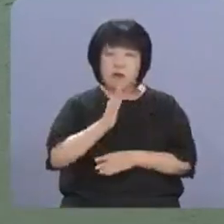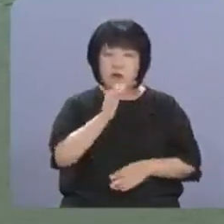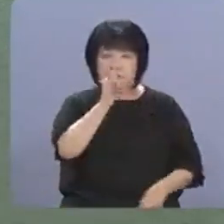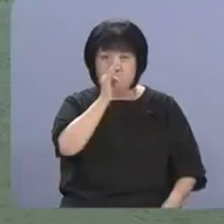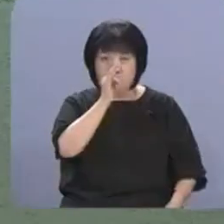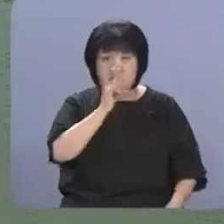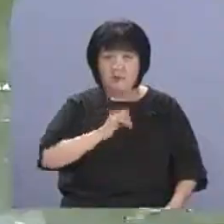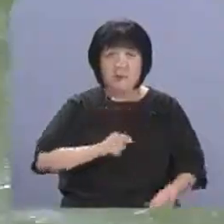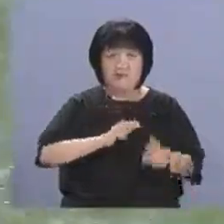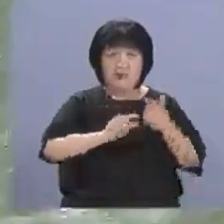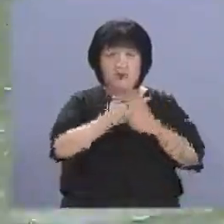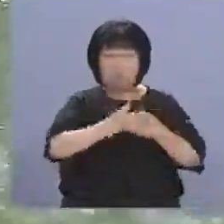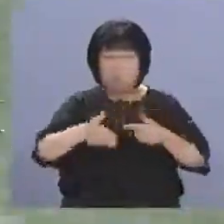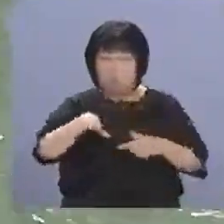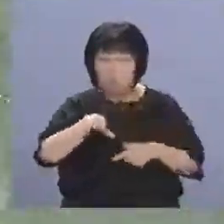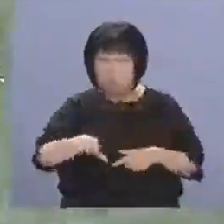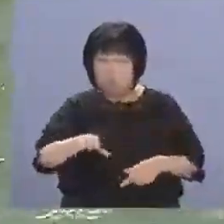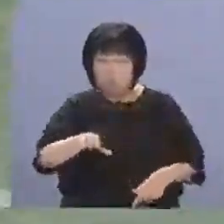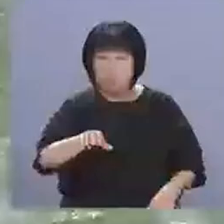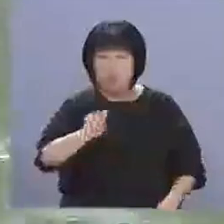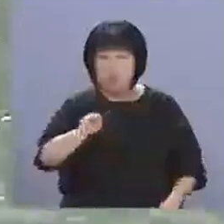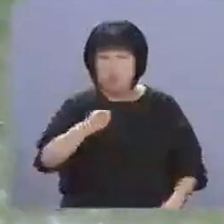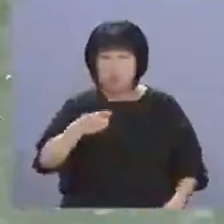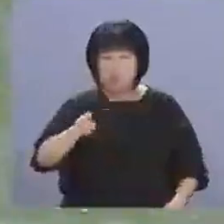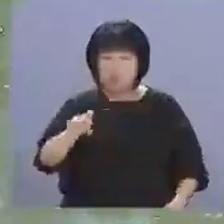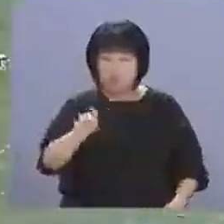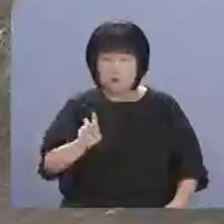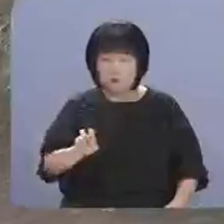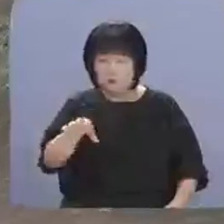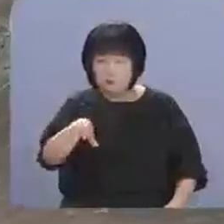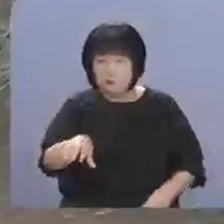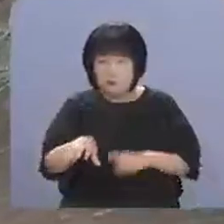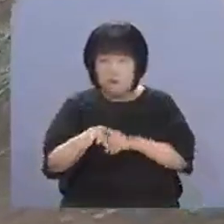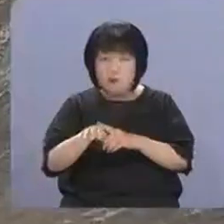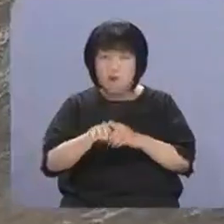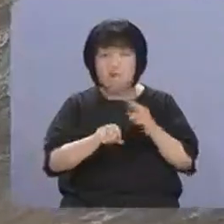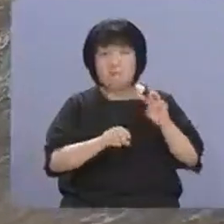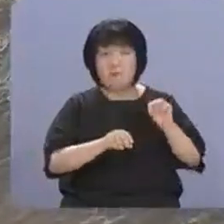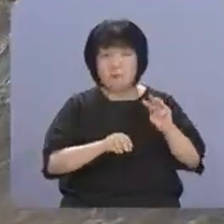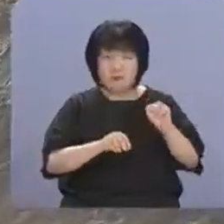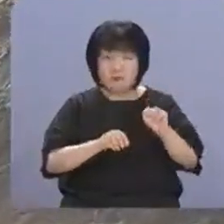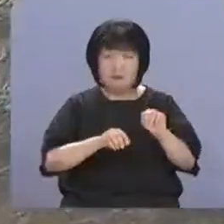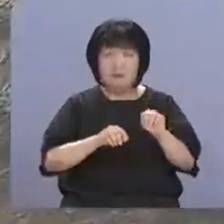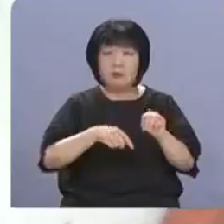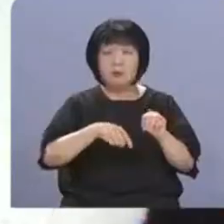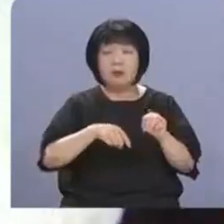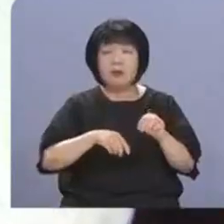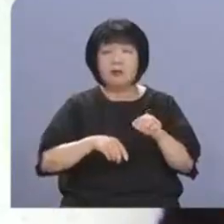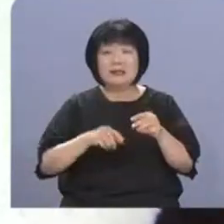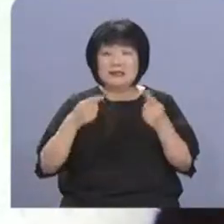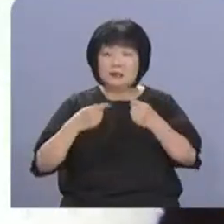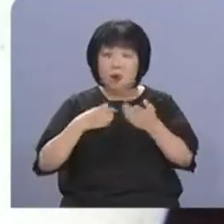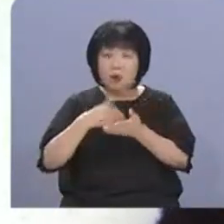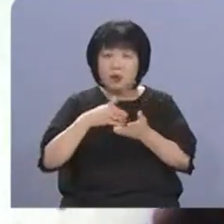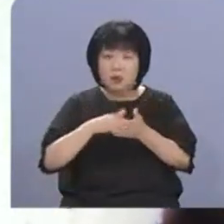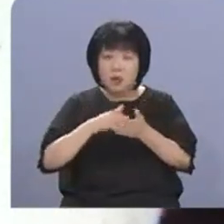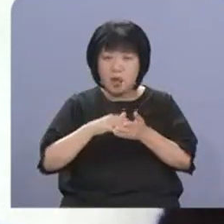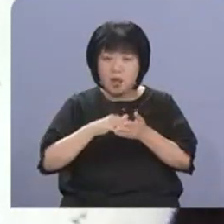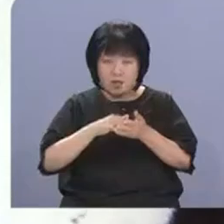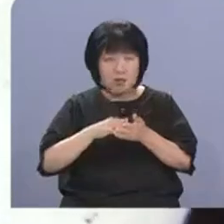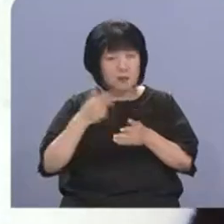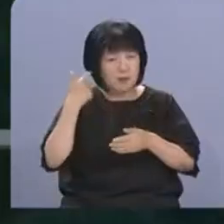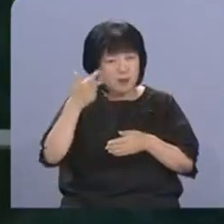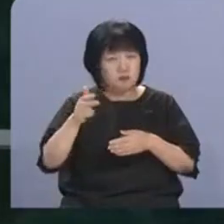환경청 검사에서도 물금 매리 지점의 유해 남조류 개체 수는 밀리리터당 1,000개를 넘어 이르면 다음 주 조류 경보가 발령될